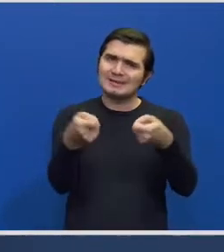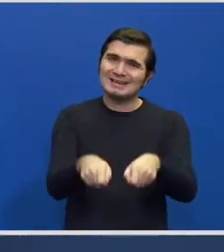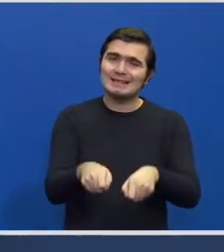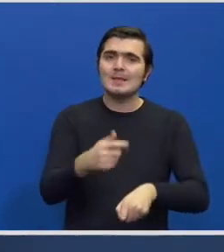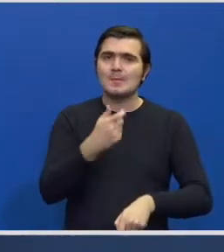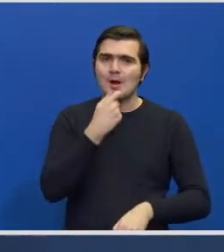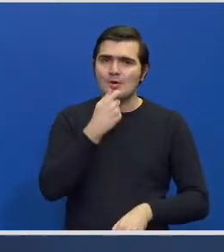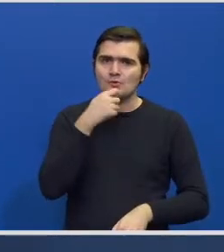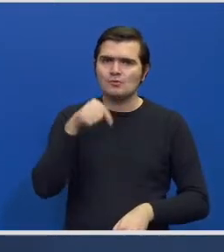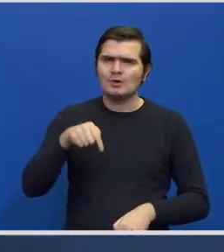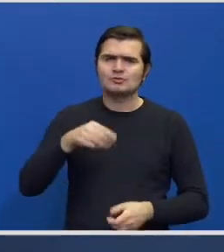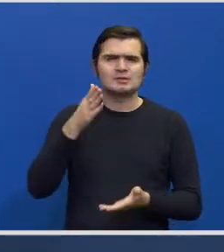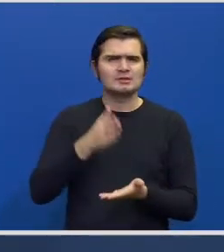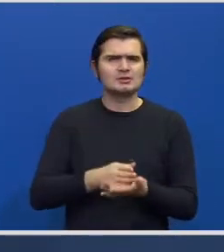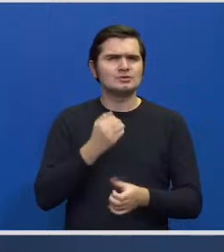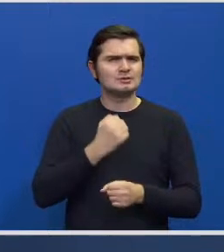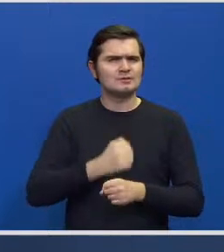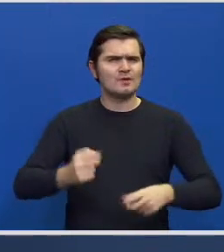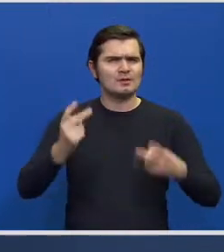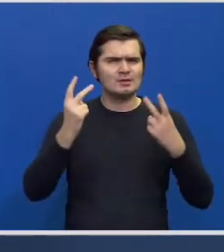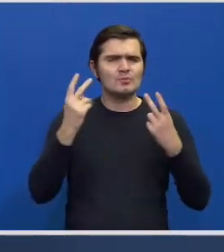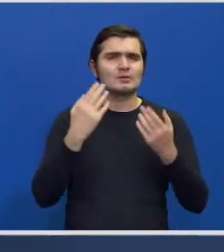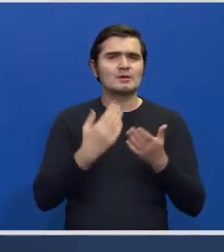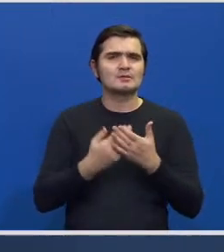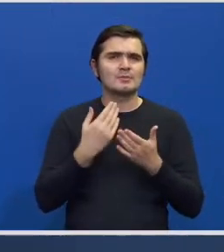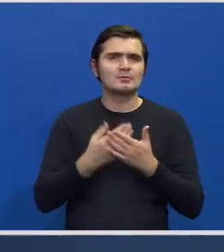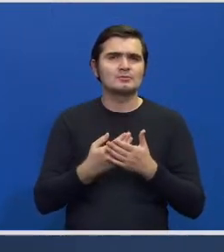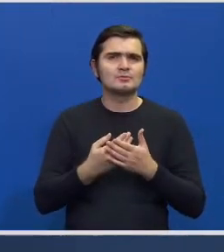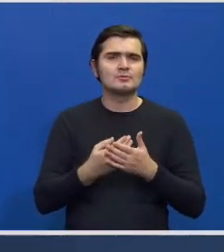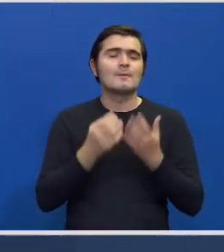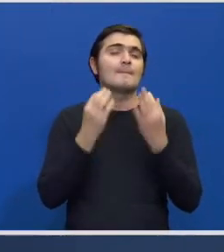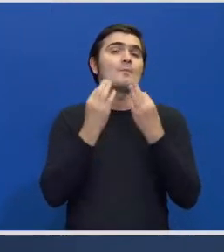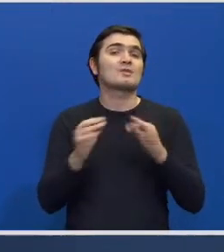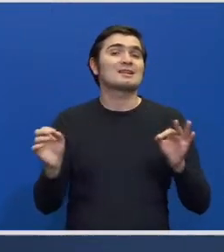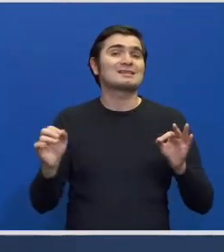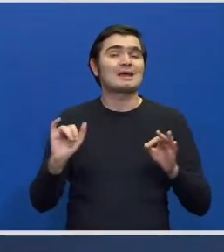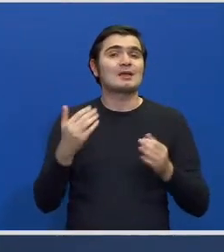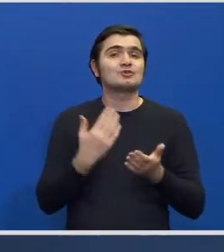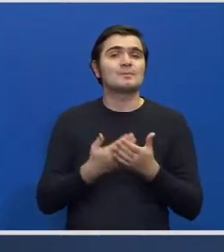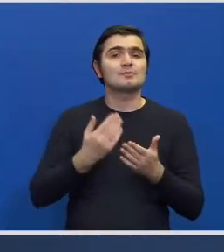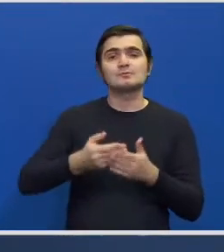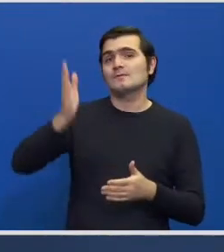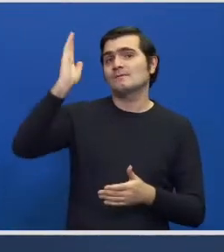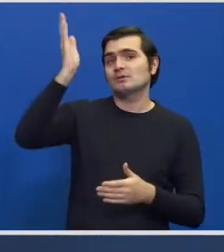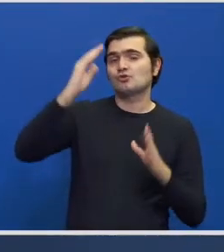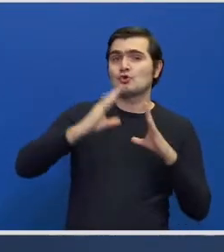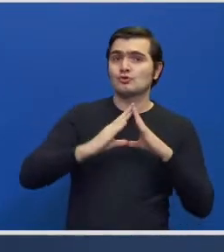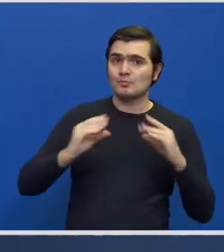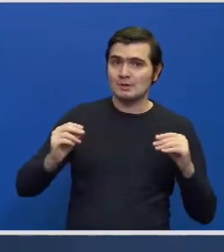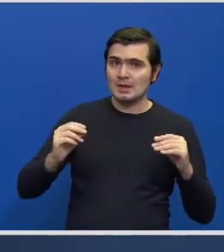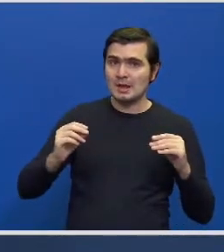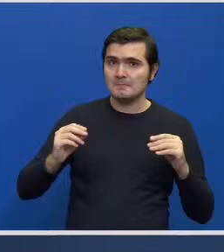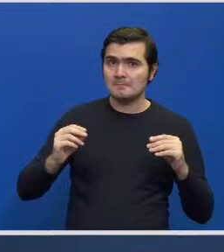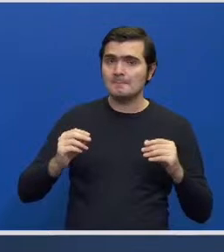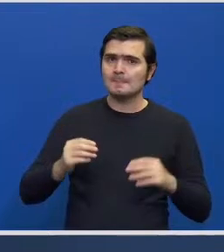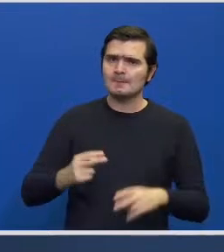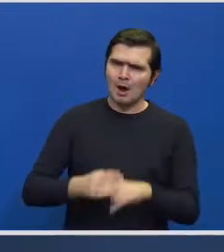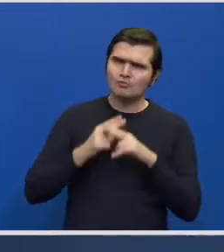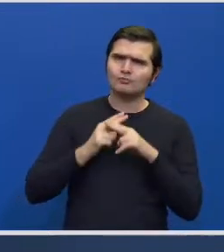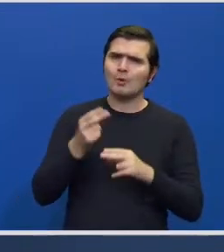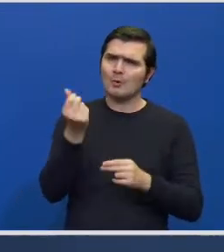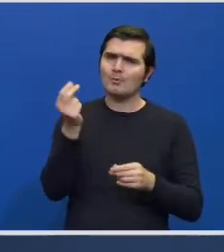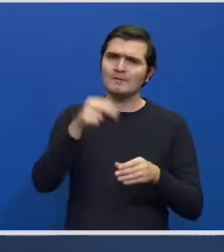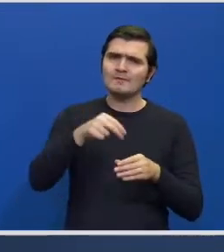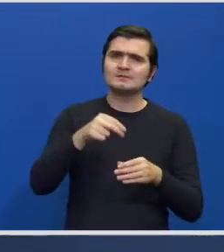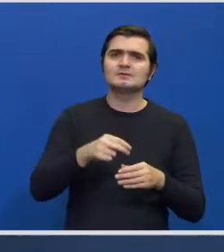să închidem anul cu aceste decizii foarte importante pentru ceea ce înseamnă modernizarea și viitorul României